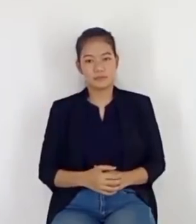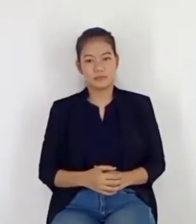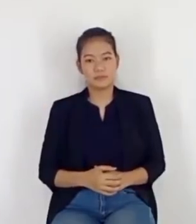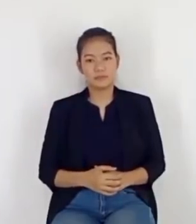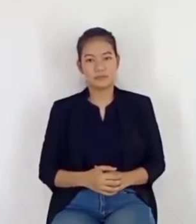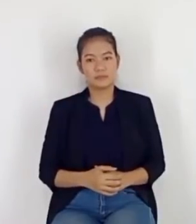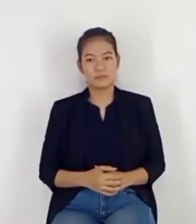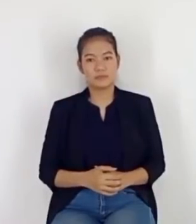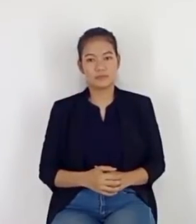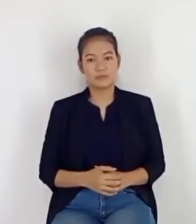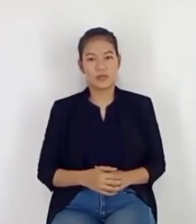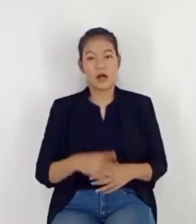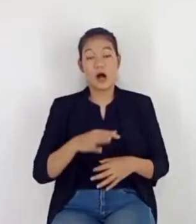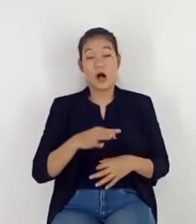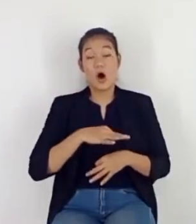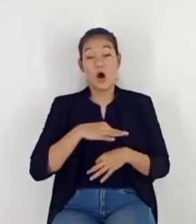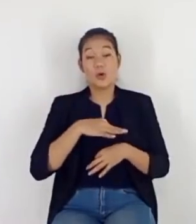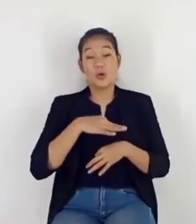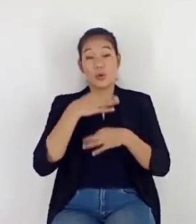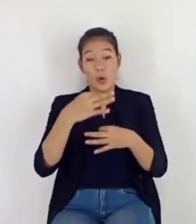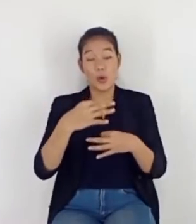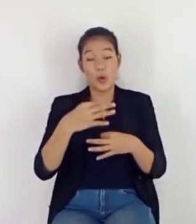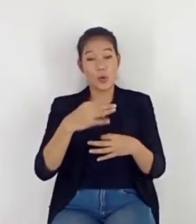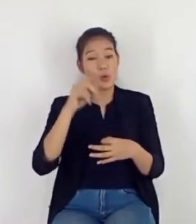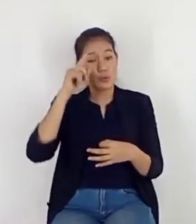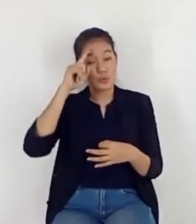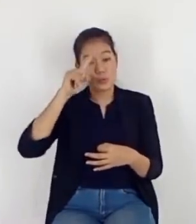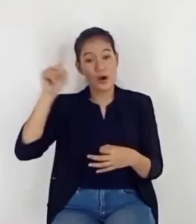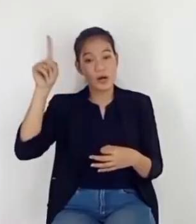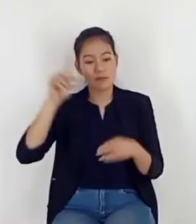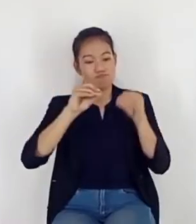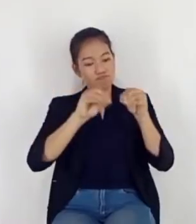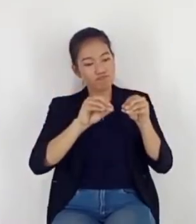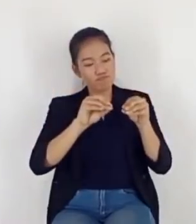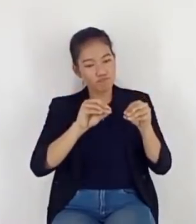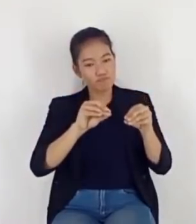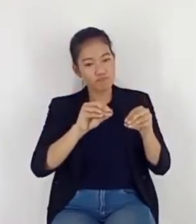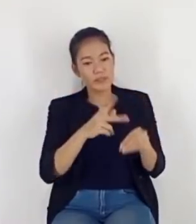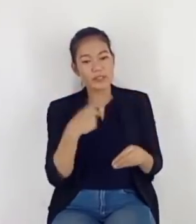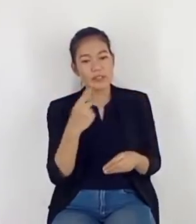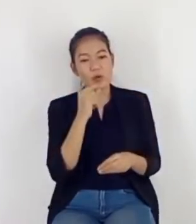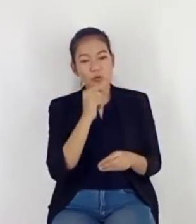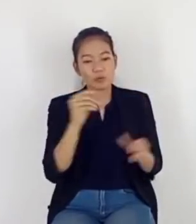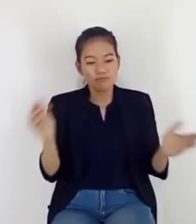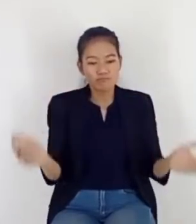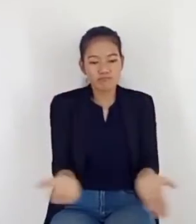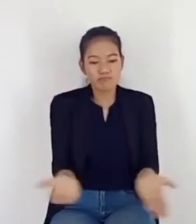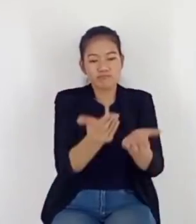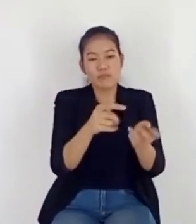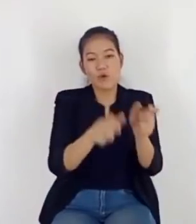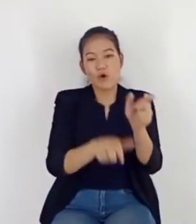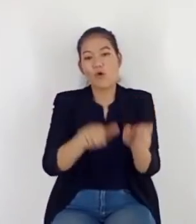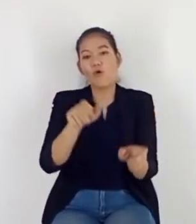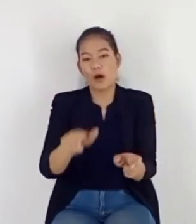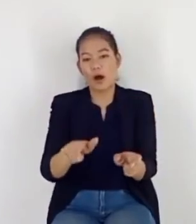pada saat Roh-Mu mengajak kami untuk merengkuh dan menggapai mereka yang terpuruk dan tersingkir,